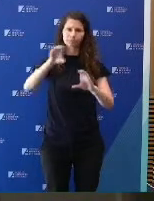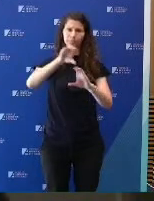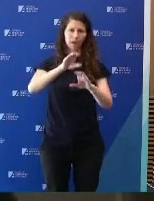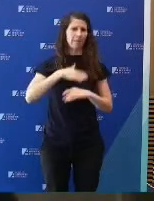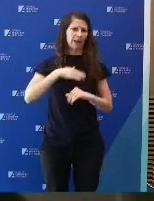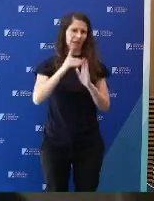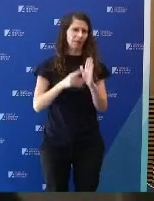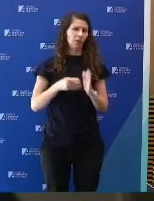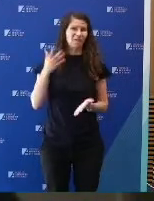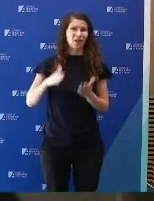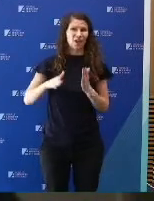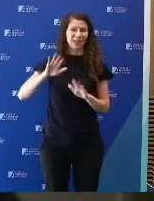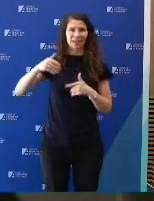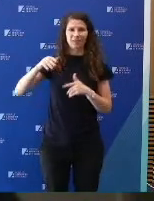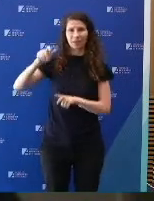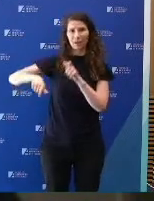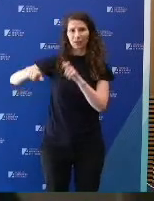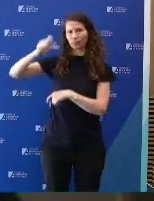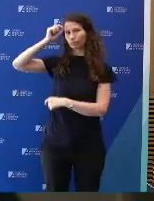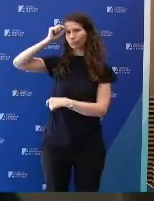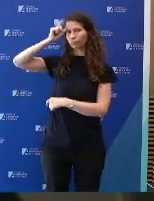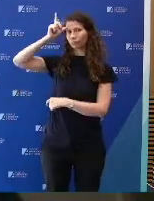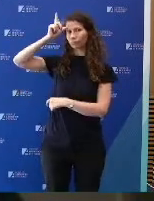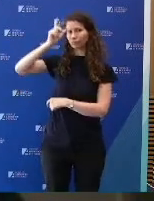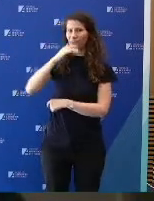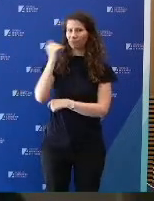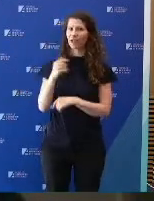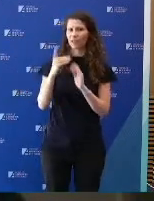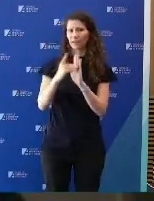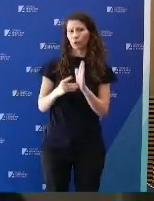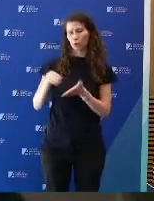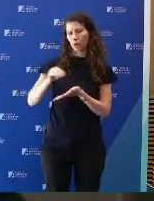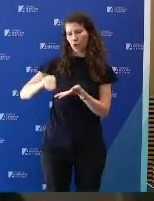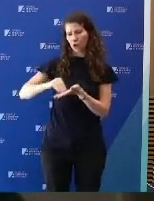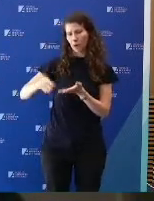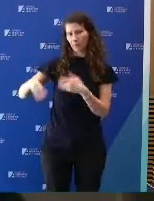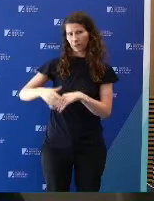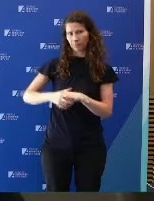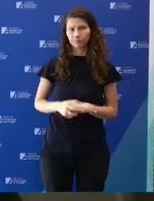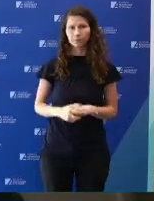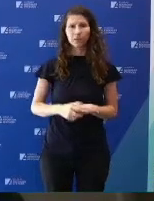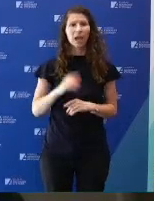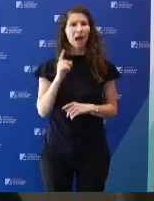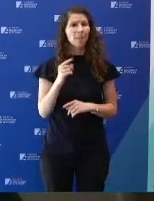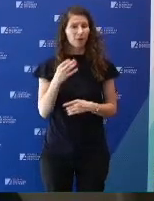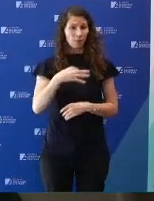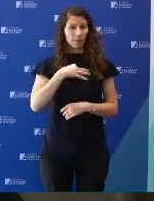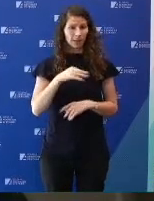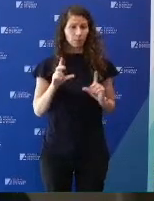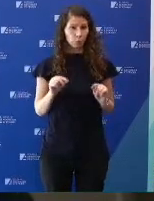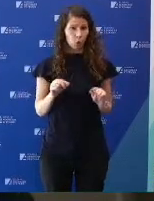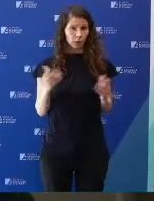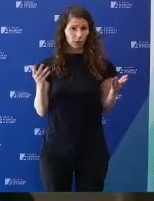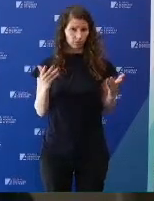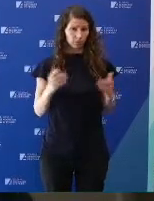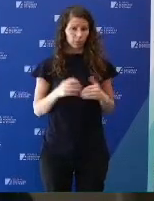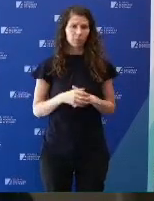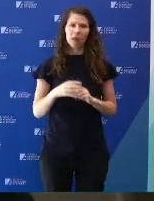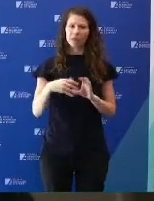kluge Leute, die ewig viele Begriffsdefinitionen schon aufgeschrieben haben. Aber für mich bedeutet es vor allen Dingen Nachhaltigkeit, dass wir auch